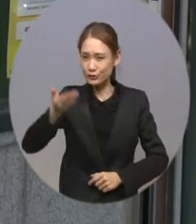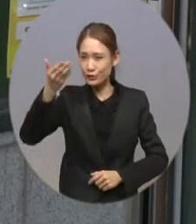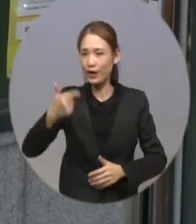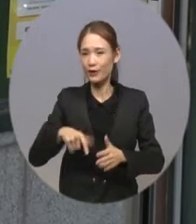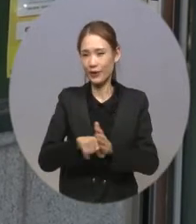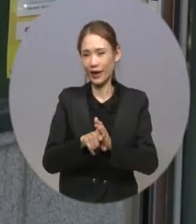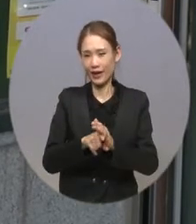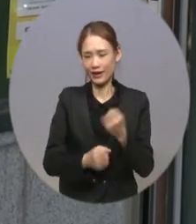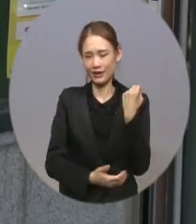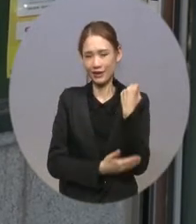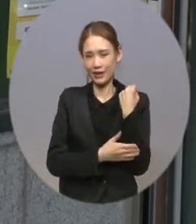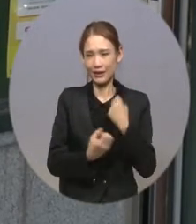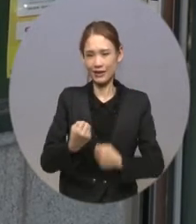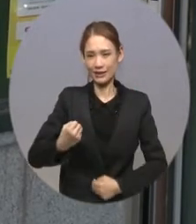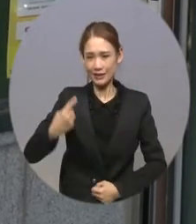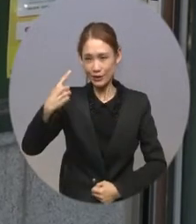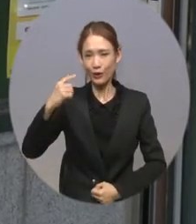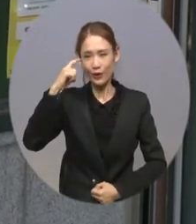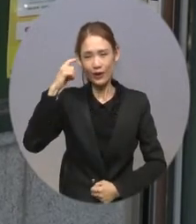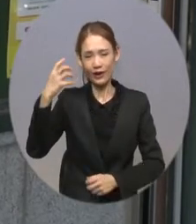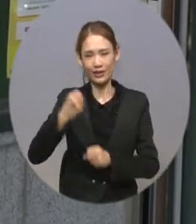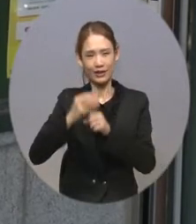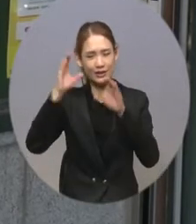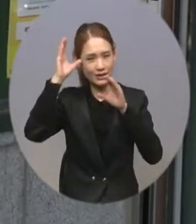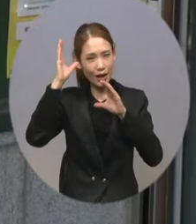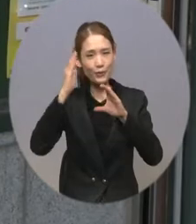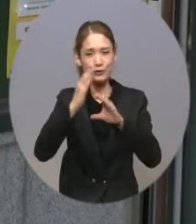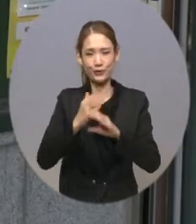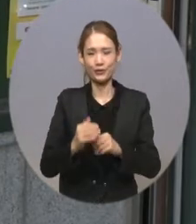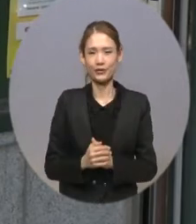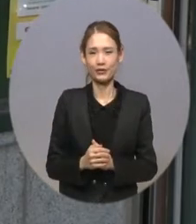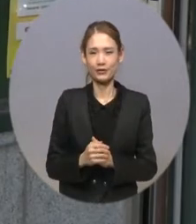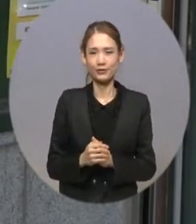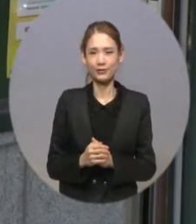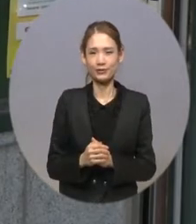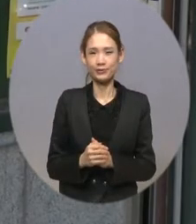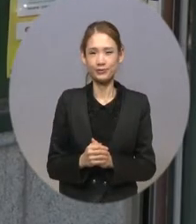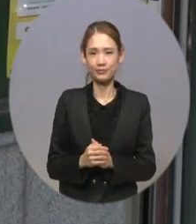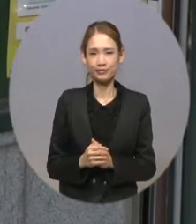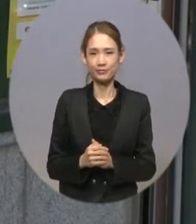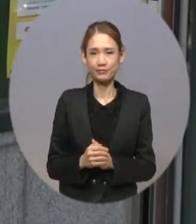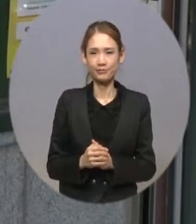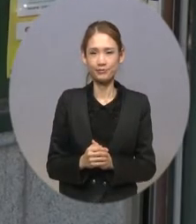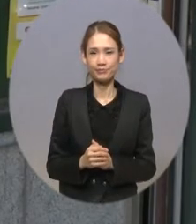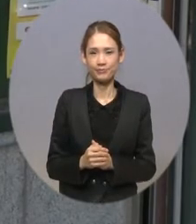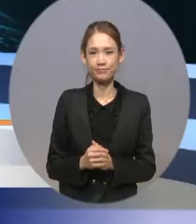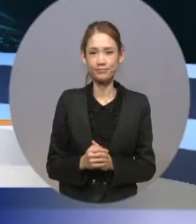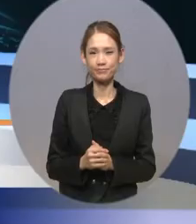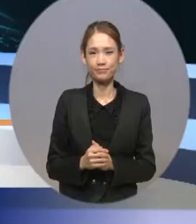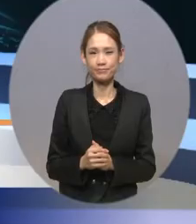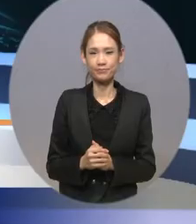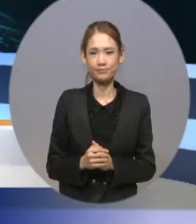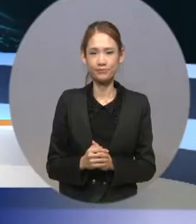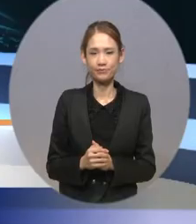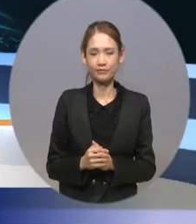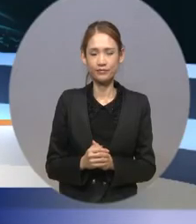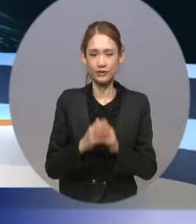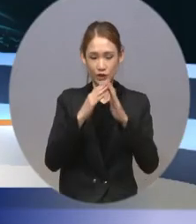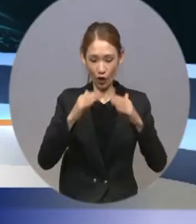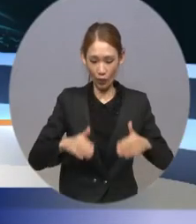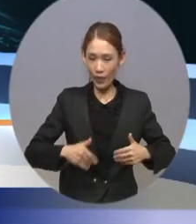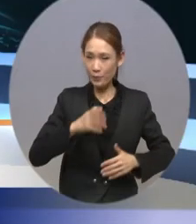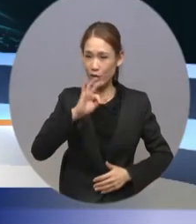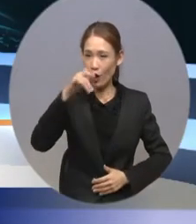원동력으로 자리매김할 것으로 보여 기대를 모으고 있습니다. 복지TV 뉴스 문경화입니다. 전남